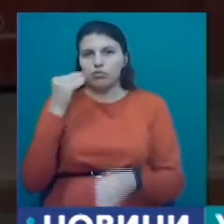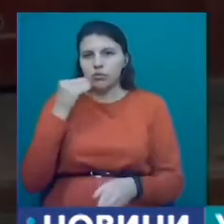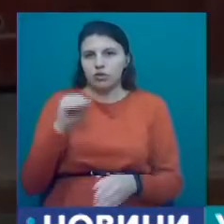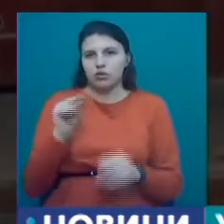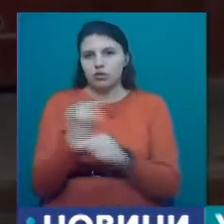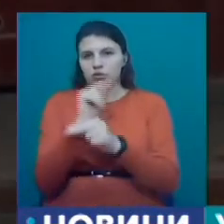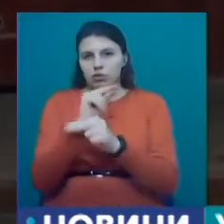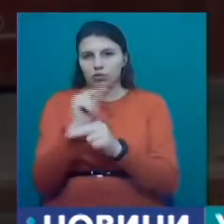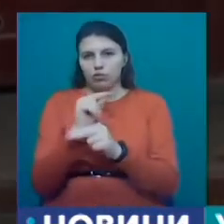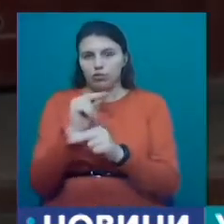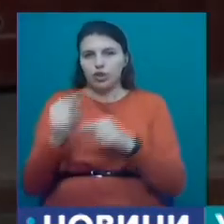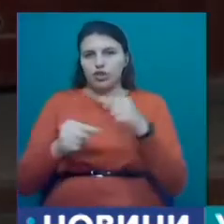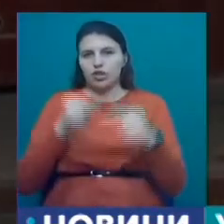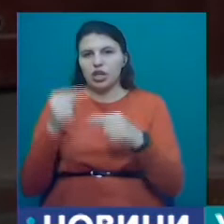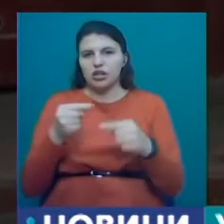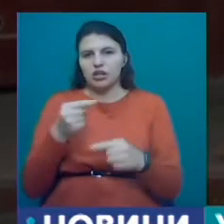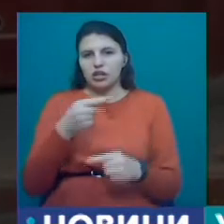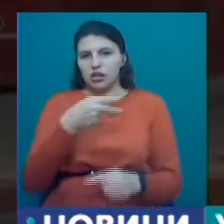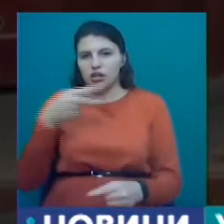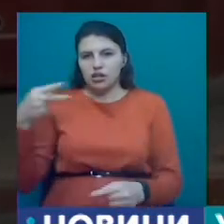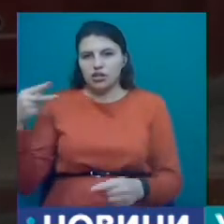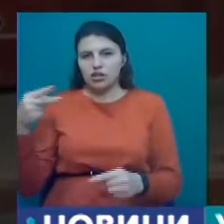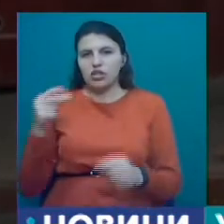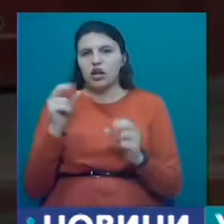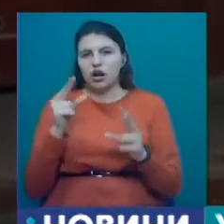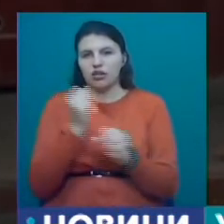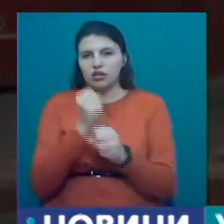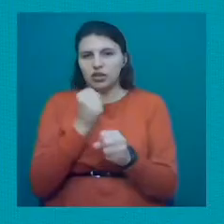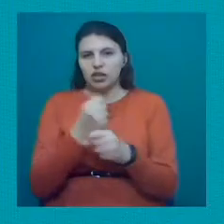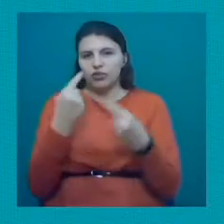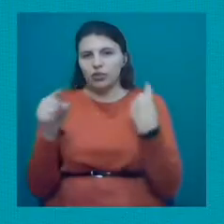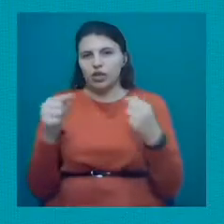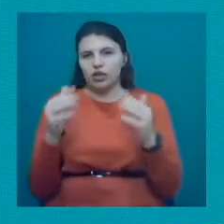через этажи, повністю сквозь дому, як робили в інших домах.